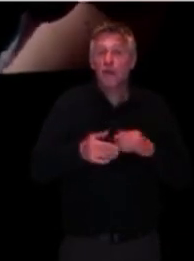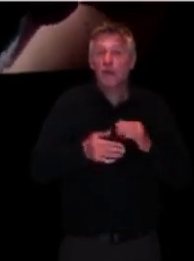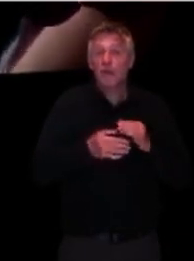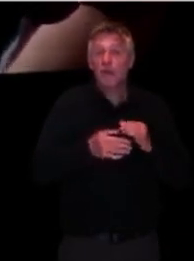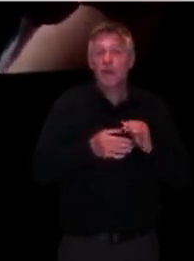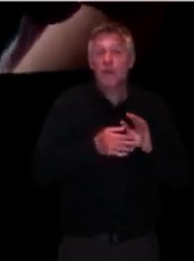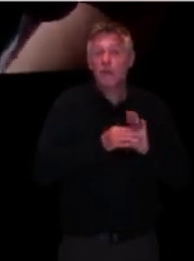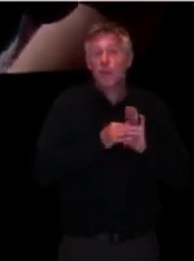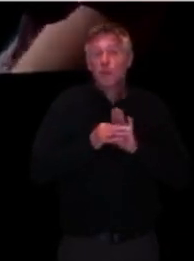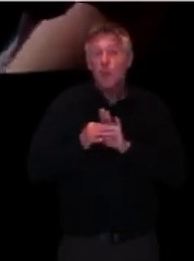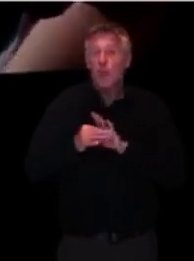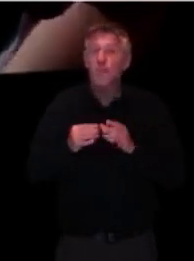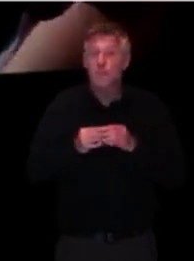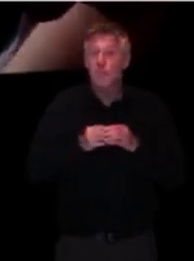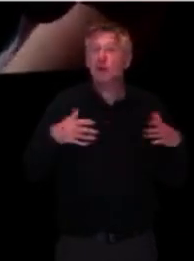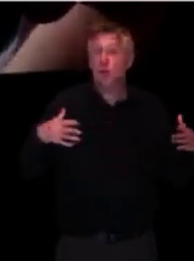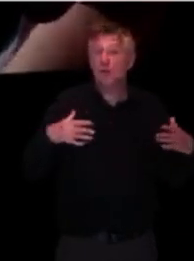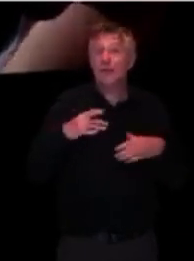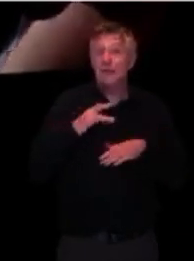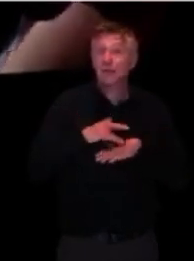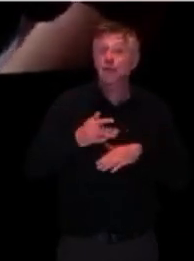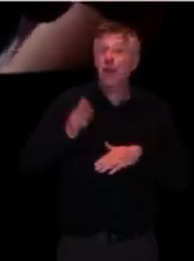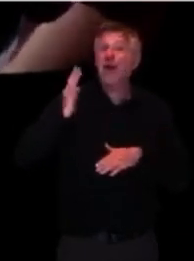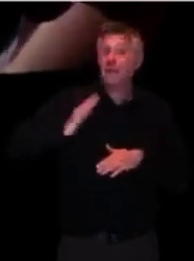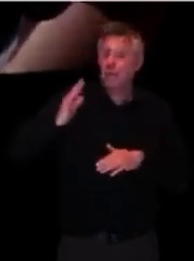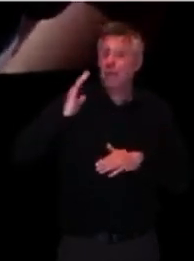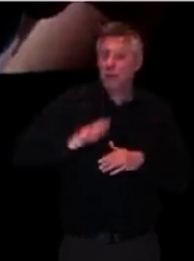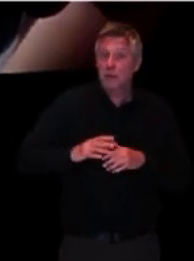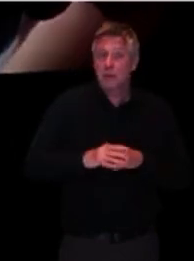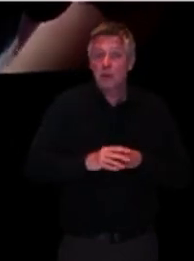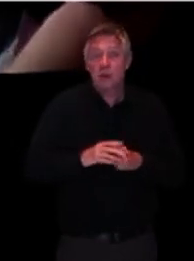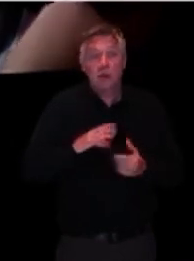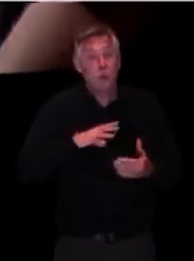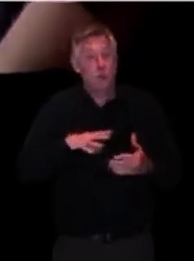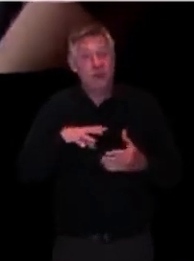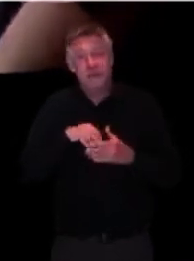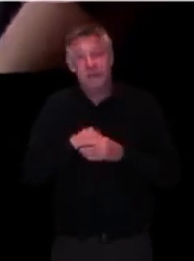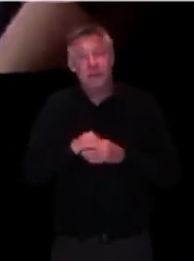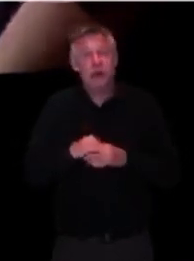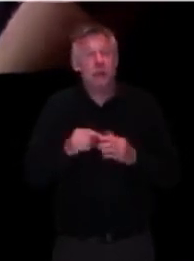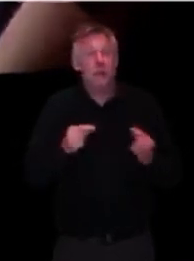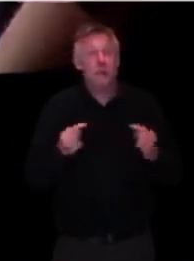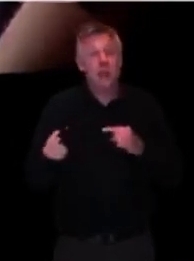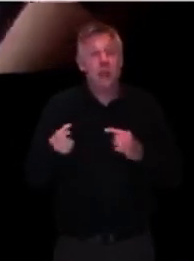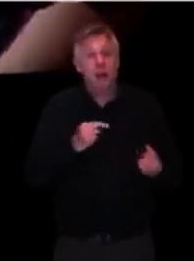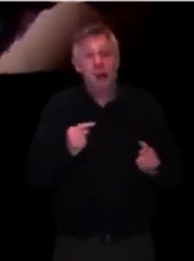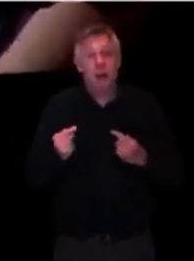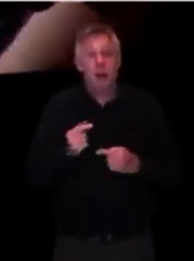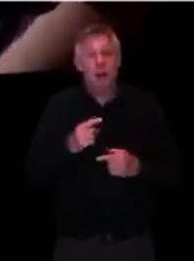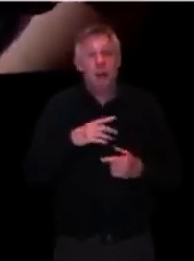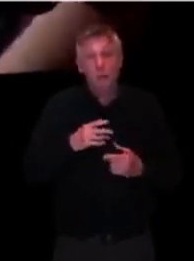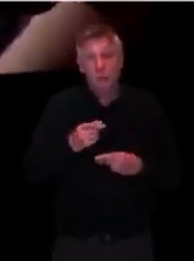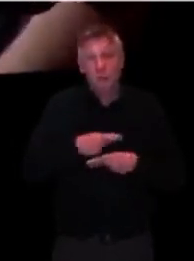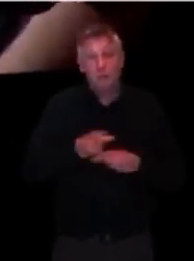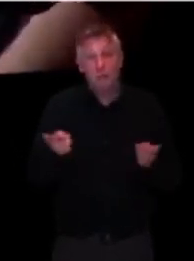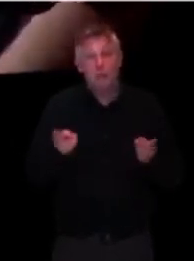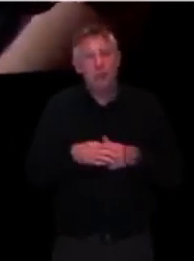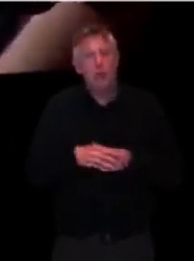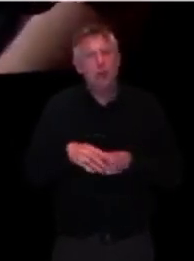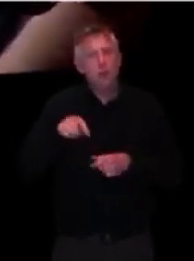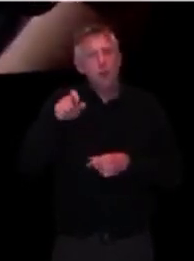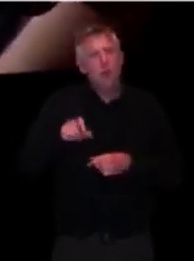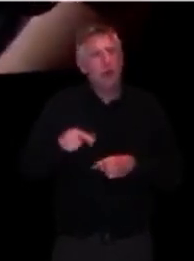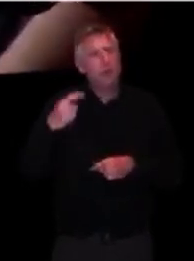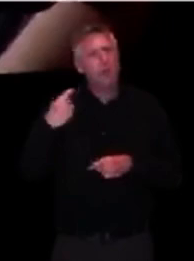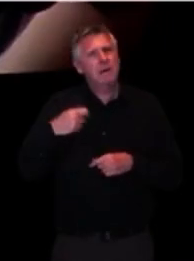pas tout à fait anormale non plus qu'on contribue au débat commun en ayant des choses à dire que vous êtes quand même le président de